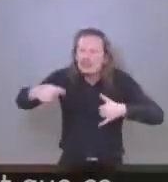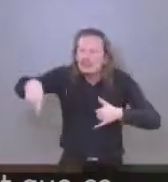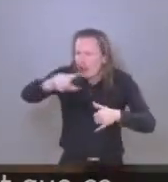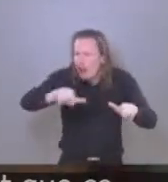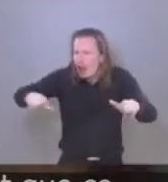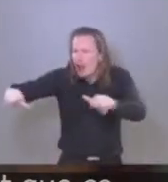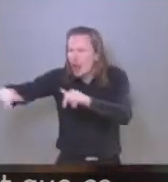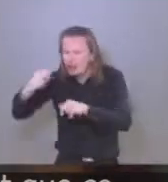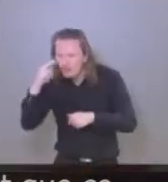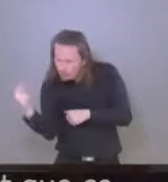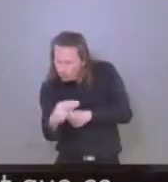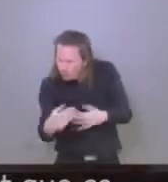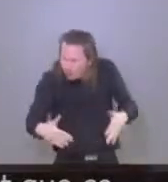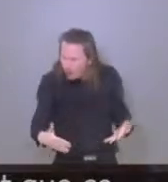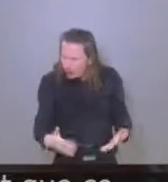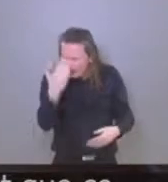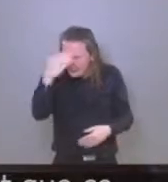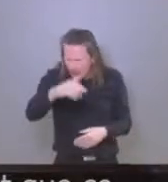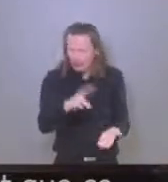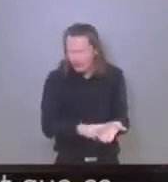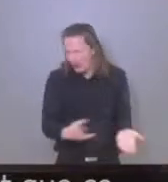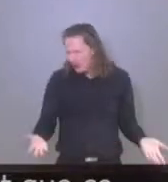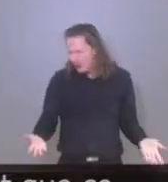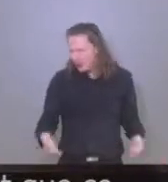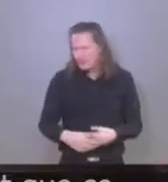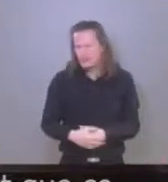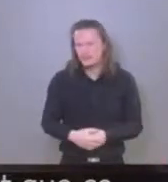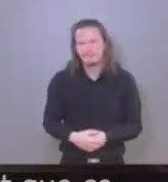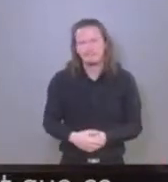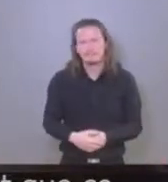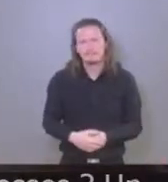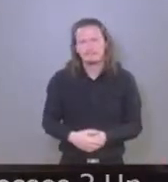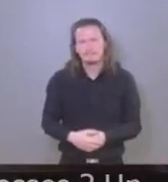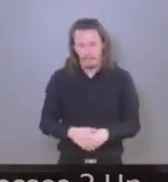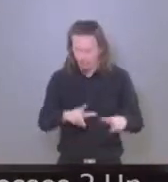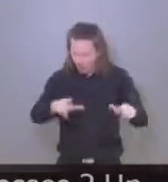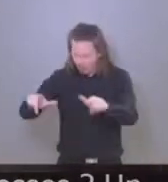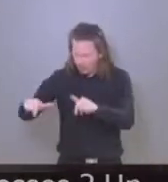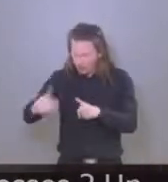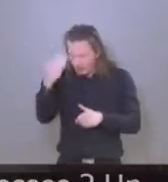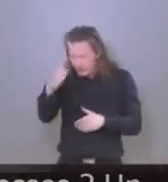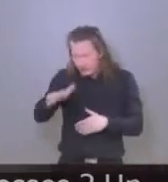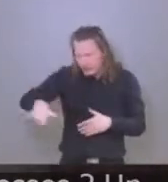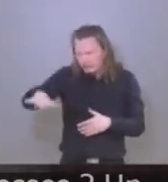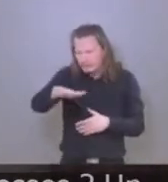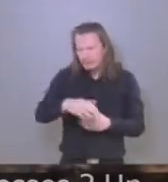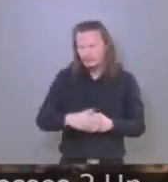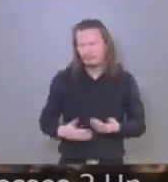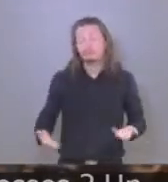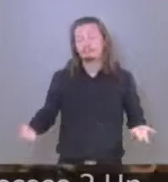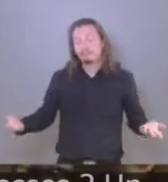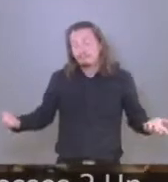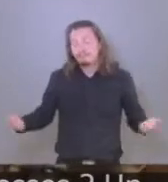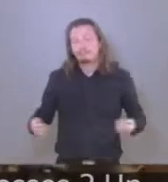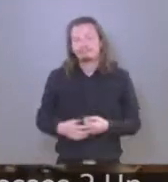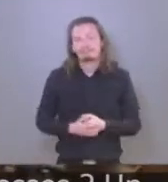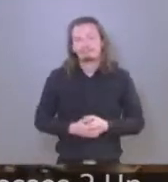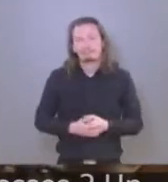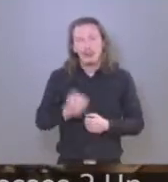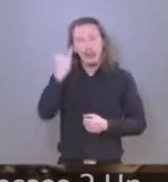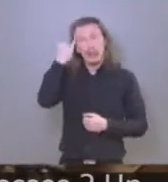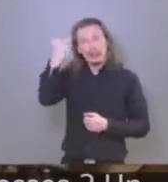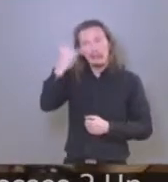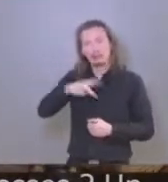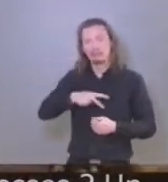professeurs, ils les ont vus. Ils savent que c'est vrai, que ça existe. Bon, alors l'idée qu'on a eue